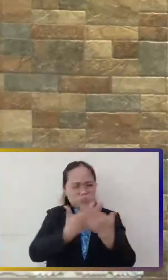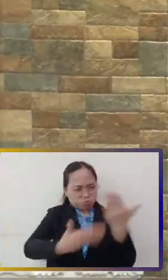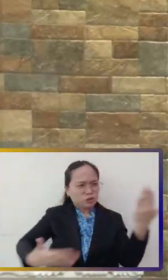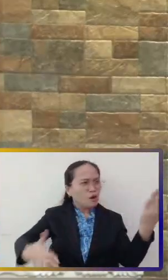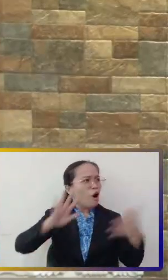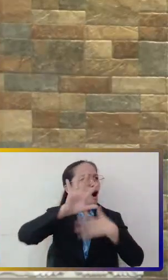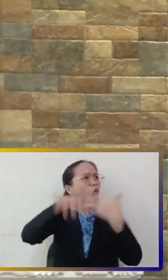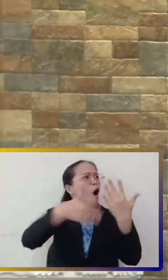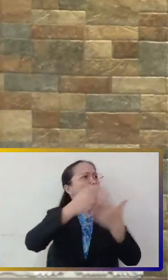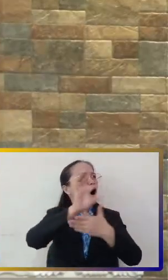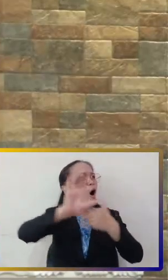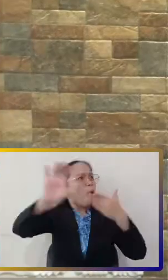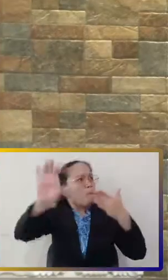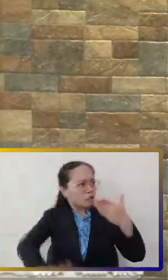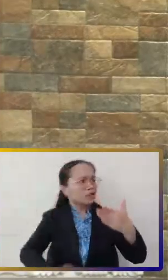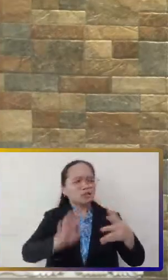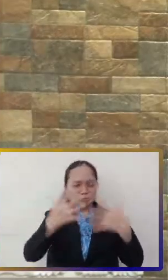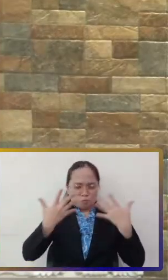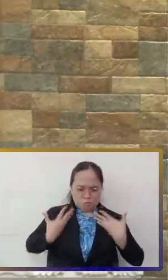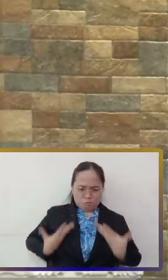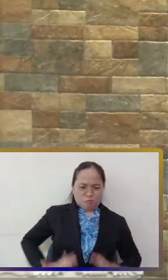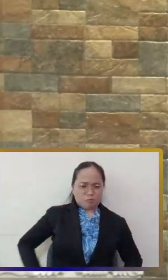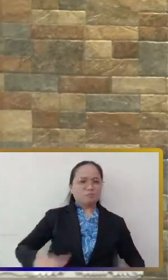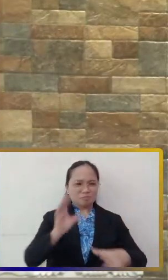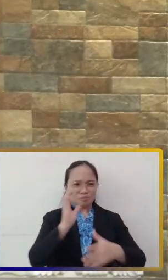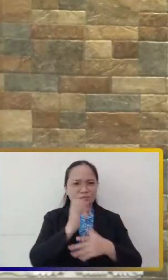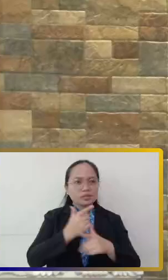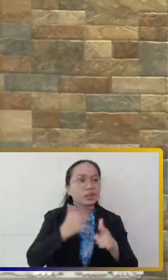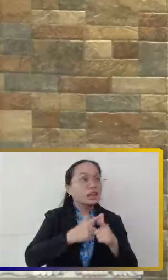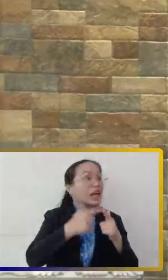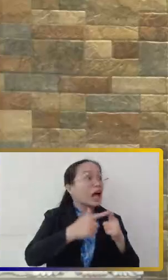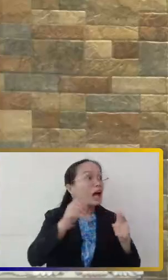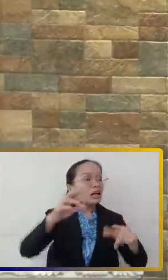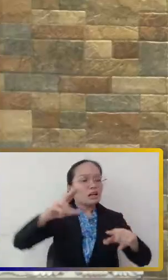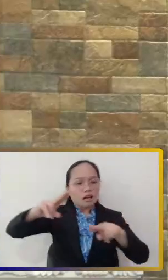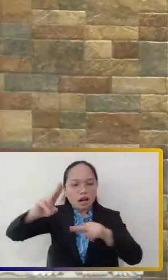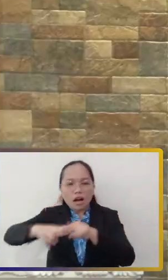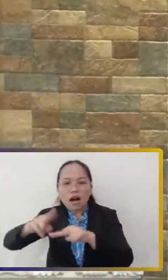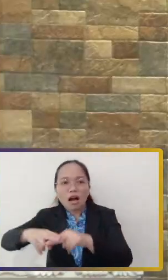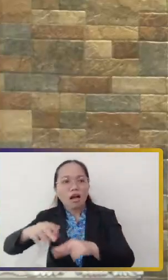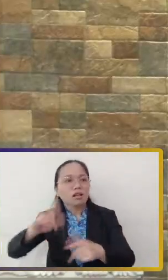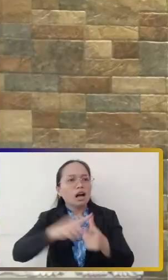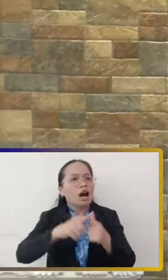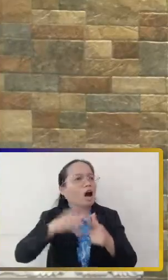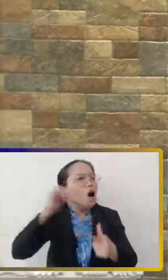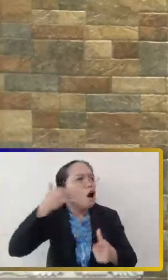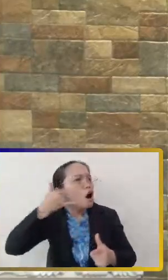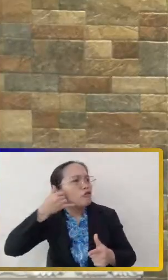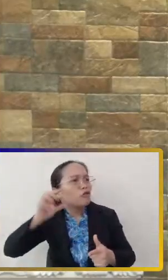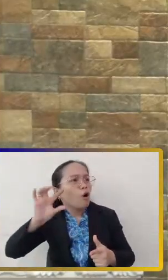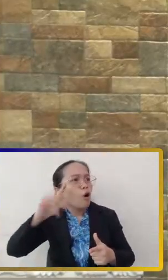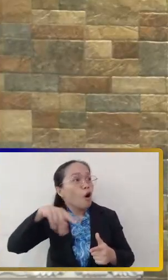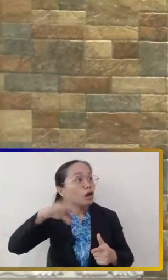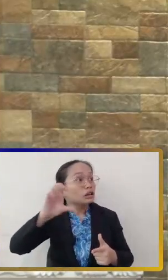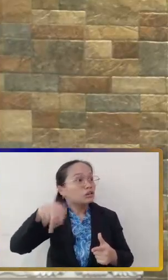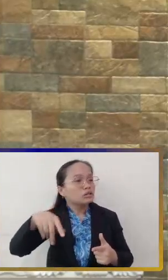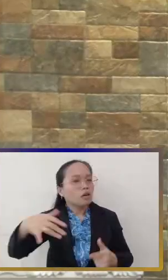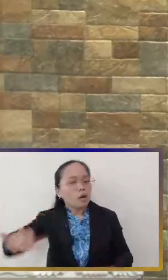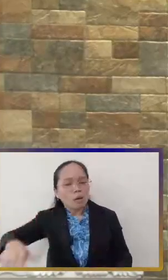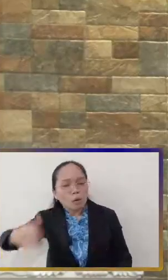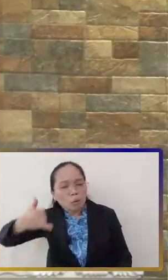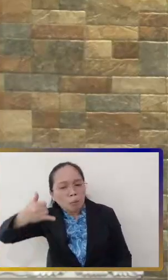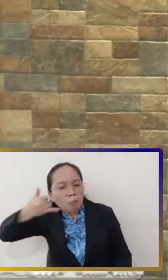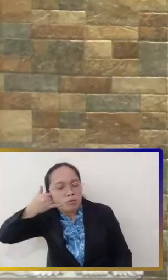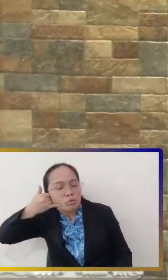maya-maya, naupo sa bench. Nag-ring yung phone, kinuha yung phone, nakipag-usap ng mahigit sa